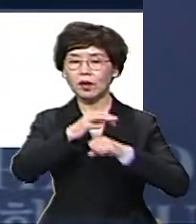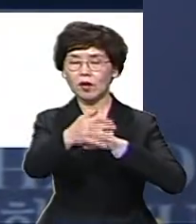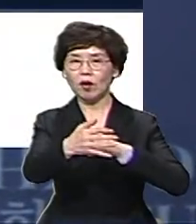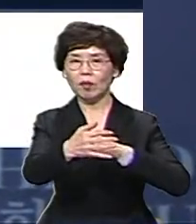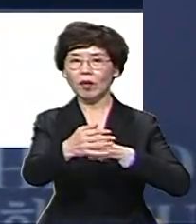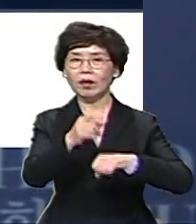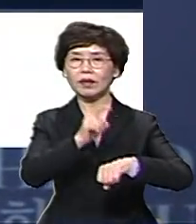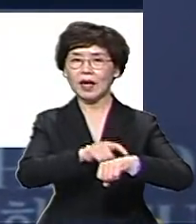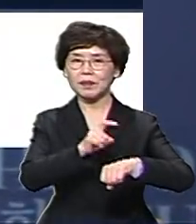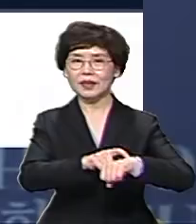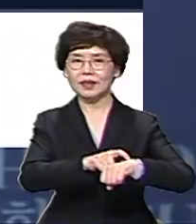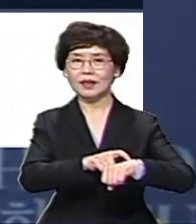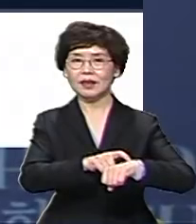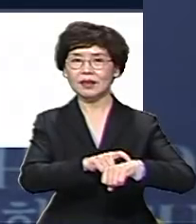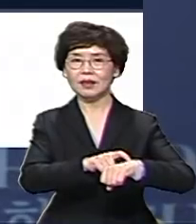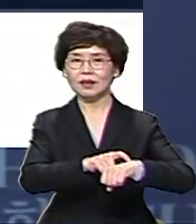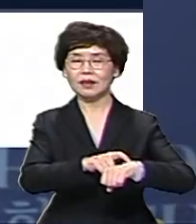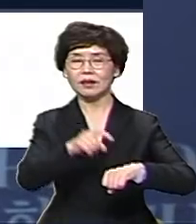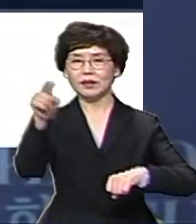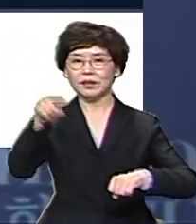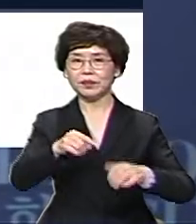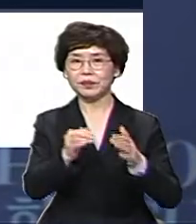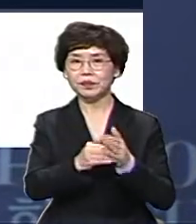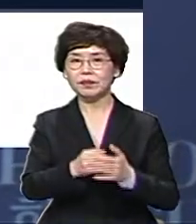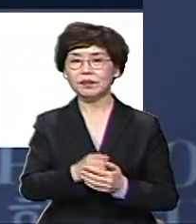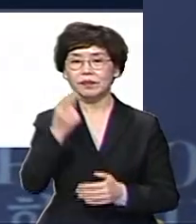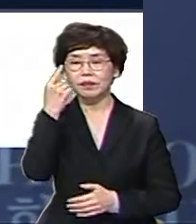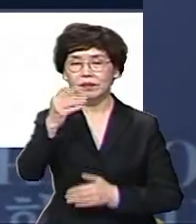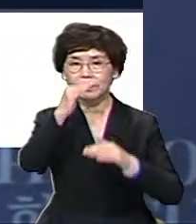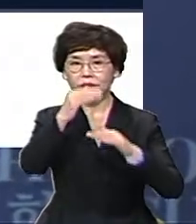생각하고 있습니다. 예, 질문하십시오.